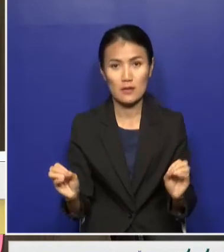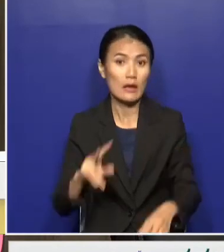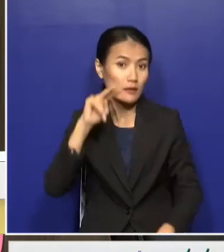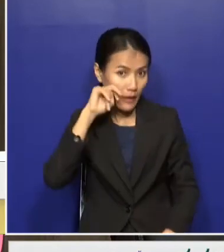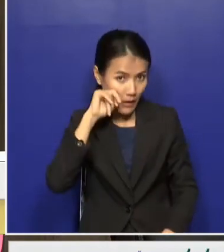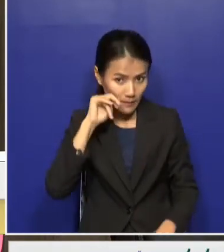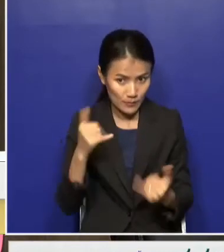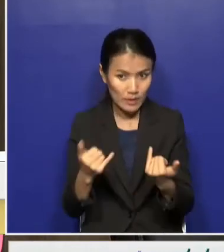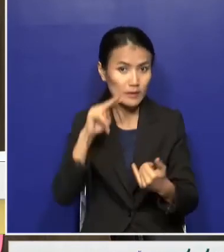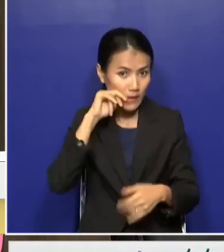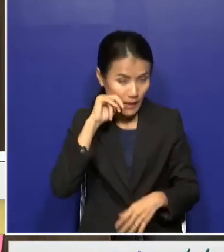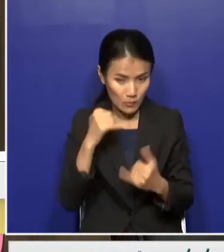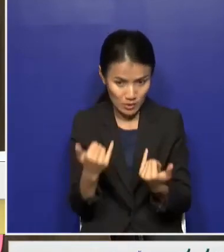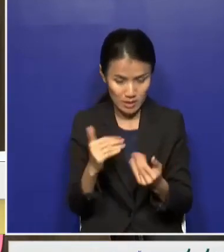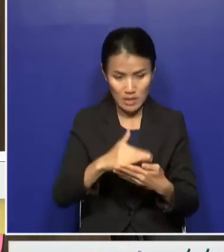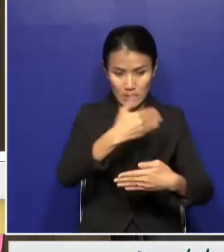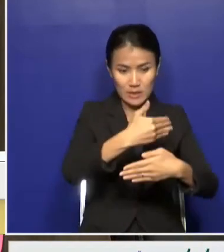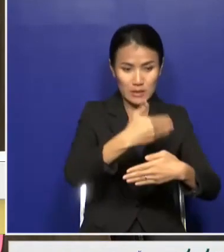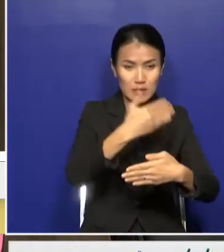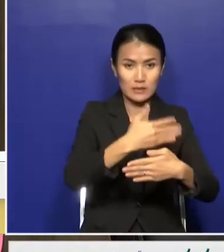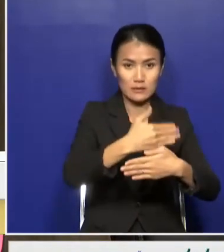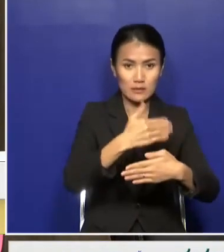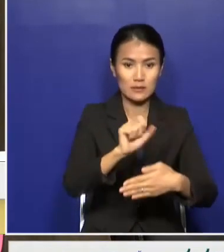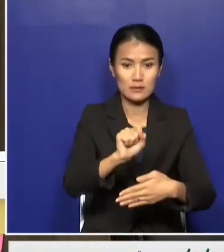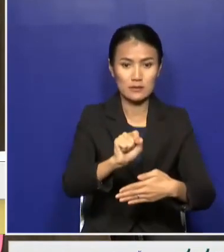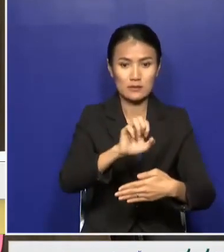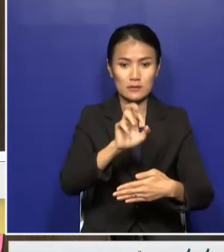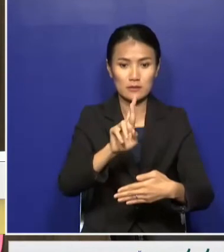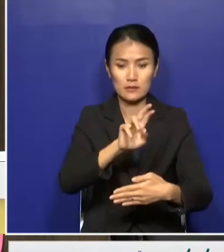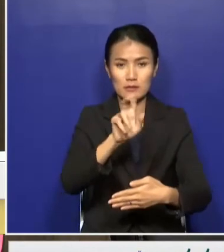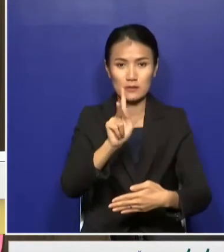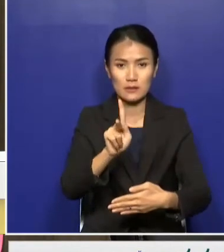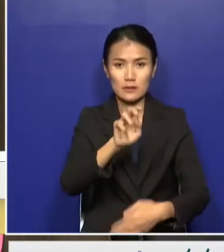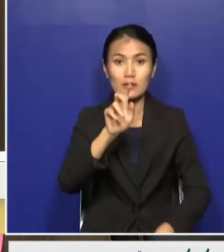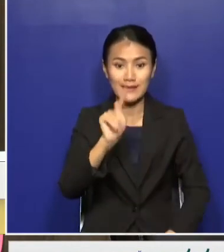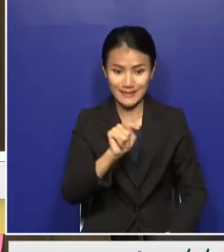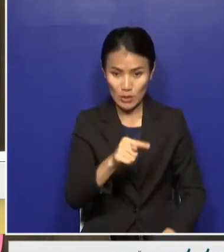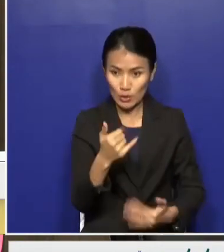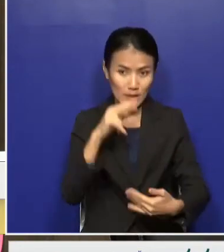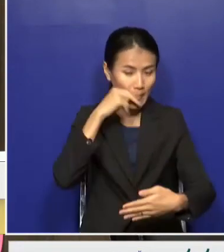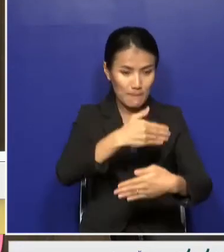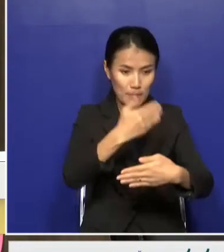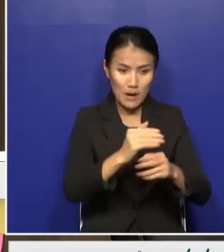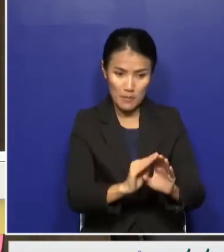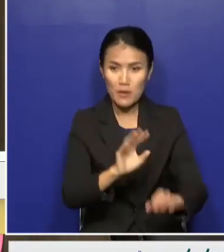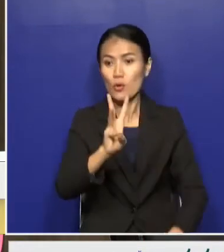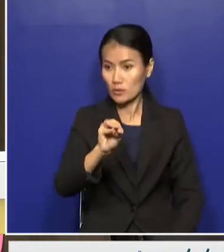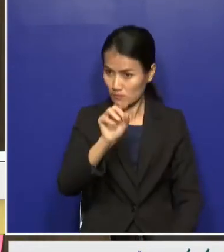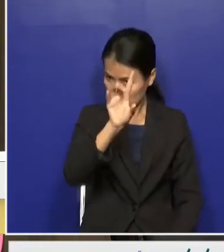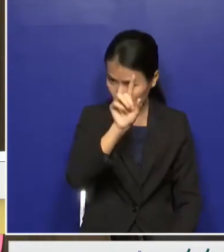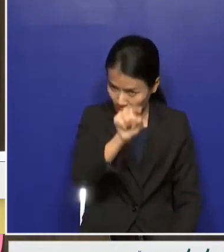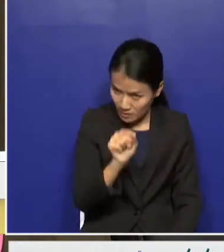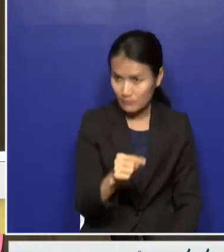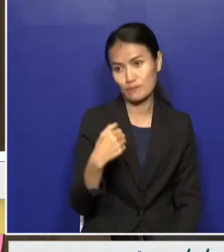ในปัจจุบันเนี่ยนะครับที่เขื่อนสิริกิติ์นะครับมีถึง60กว่าเปอร์เซ็นต์นะครับซึ่งบางปีเนี่ยผมจําได้สมั